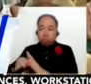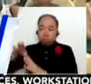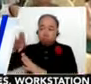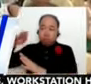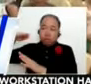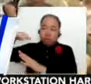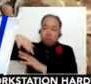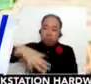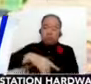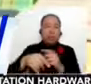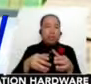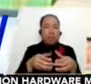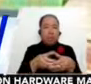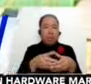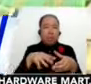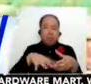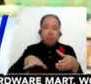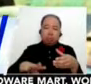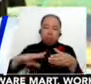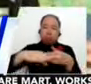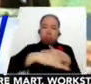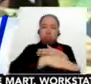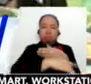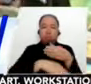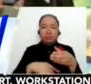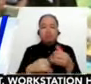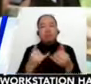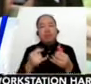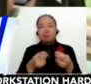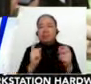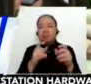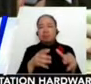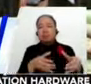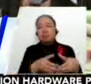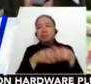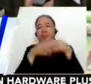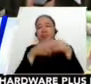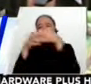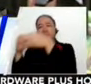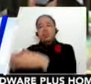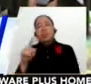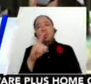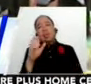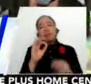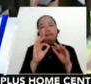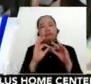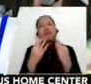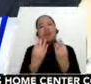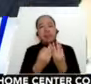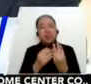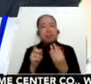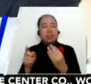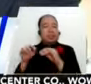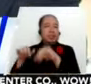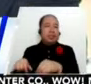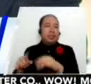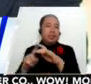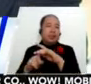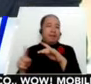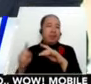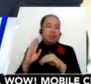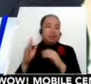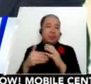Dahil dito, agad inilikas ang mahigit 100 pamilya ng barangay at dinala sa evacuation center. Ilan sa kanila